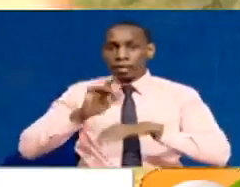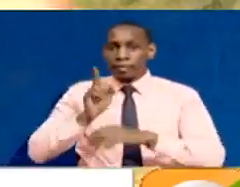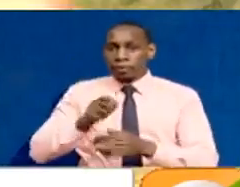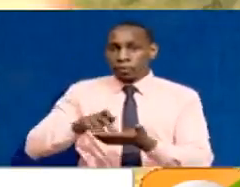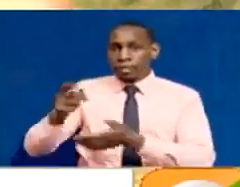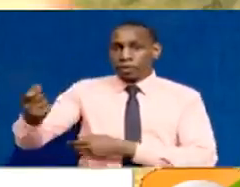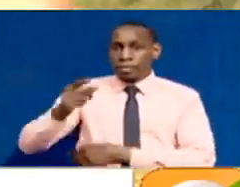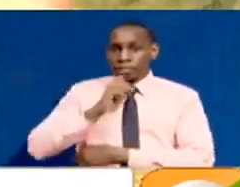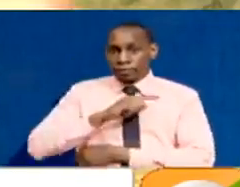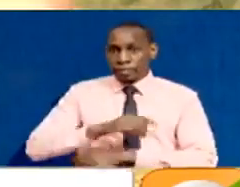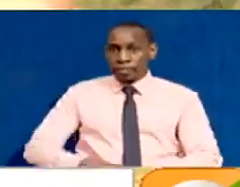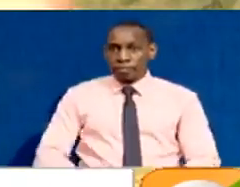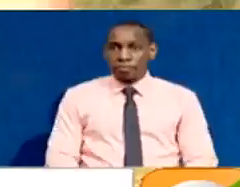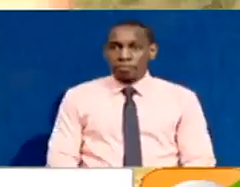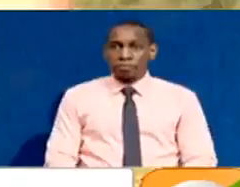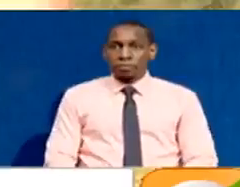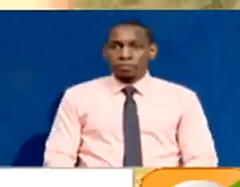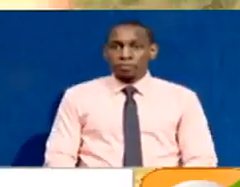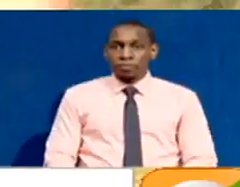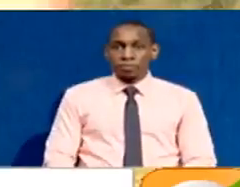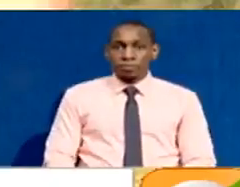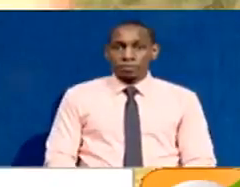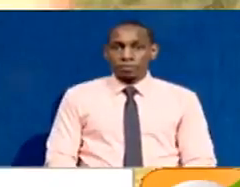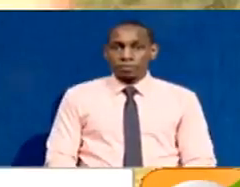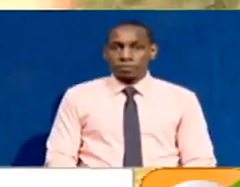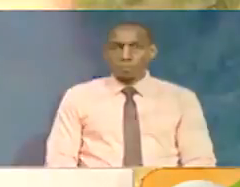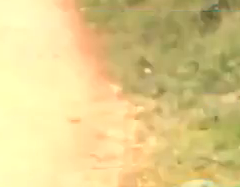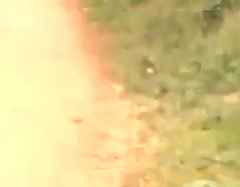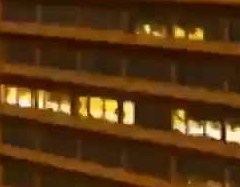kupata fidia. Crispin Otieno, runinga ya Citizen, Marani, kaunti ya Kisii.